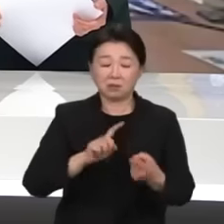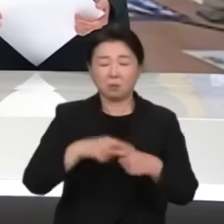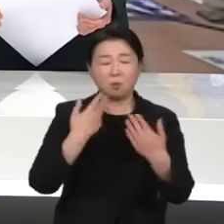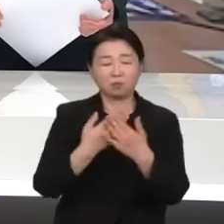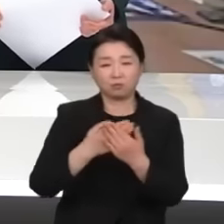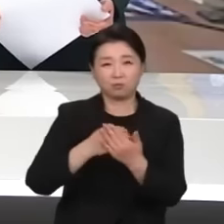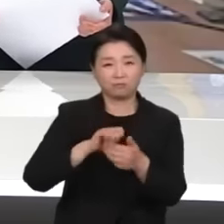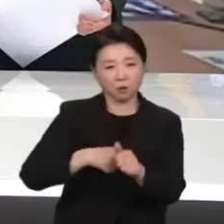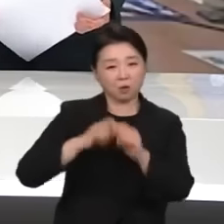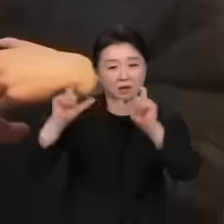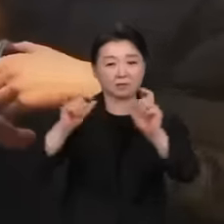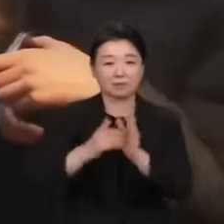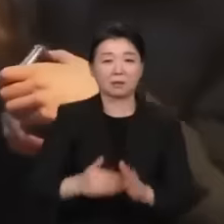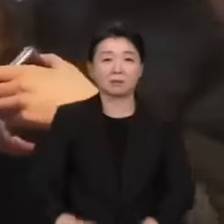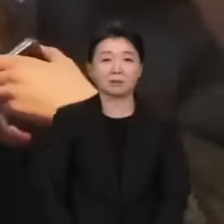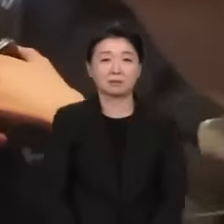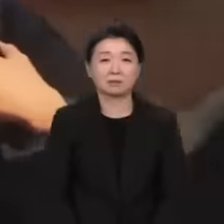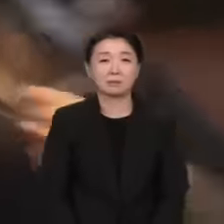기자입니다.